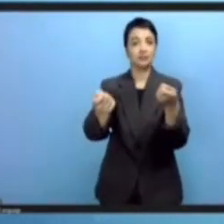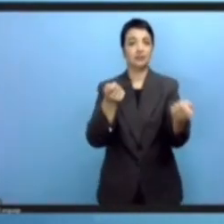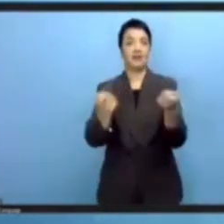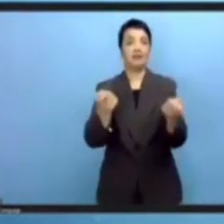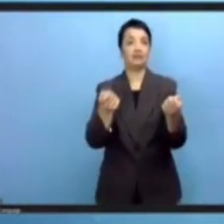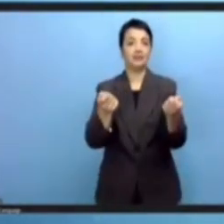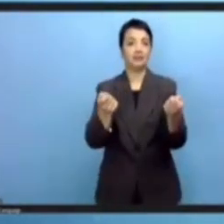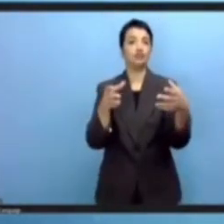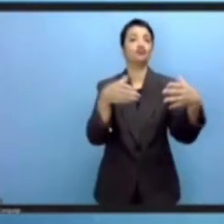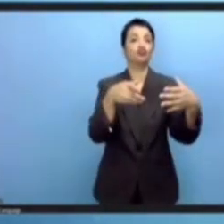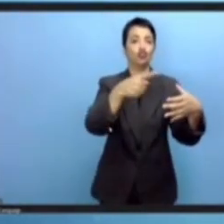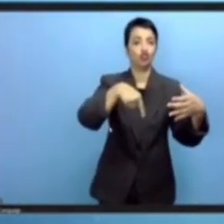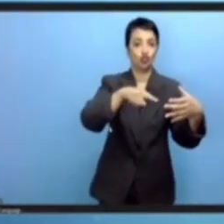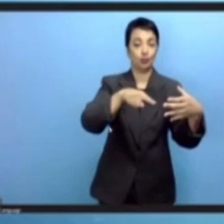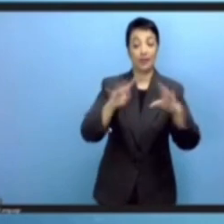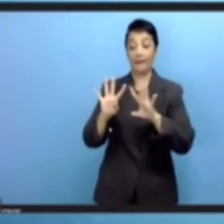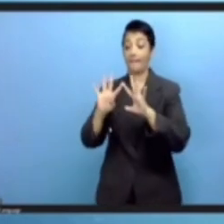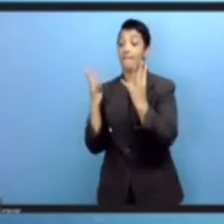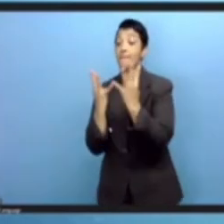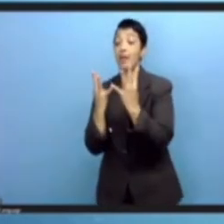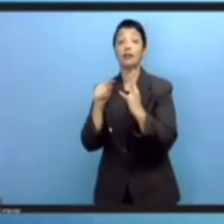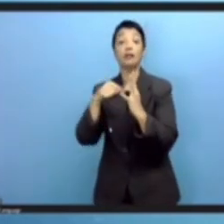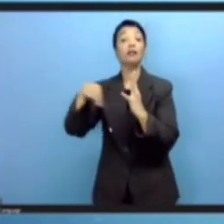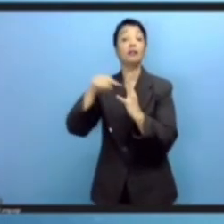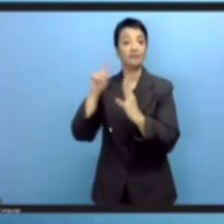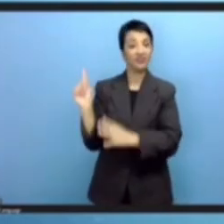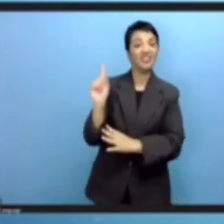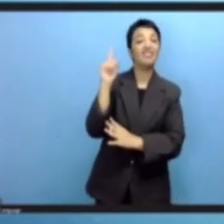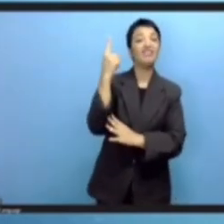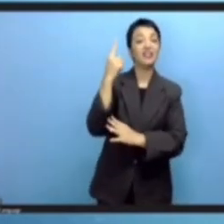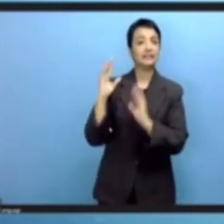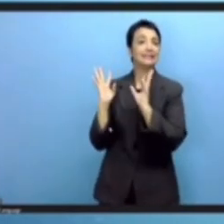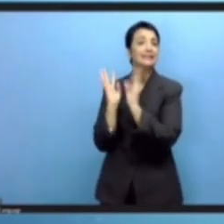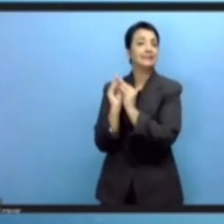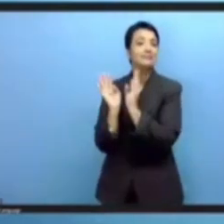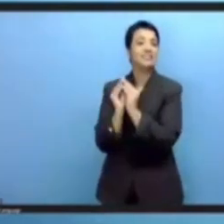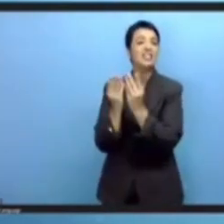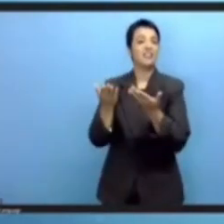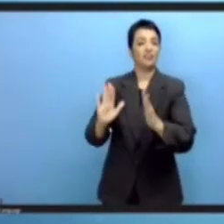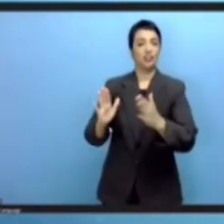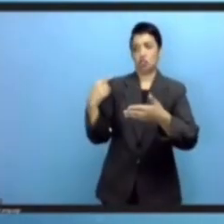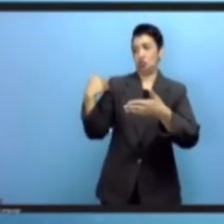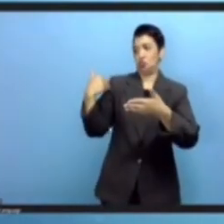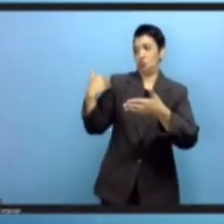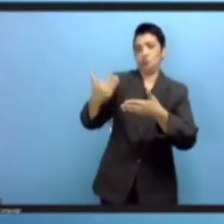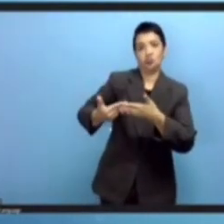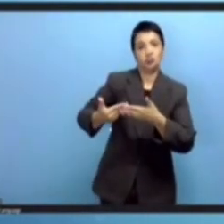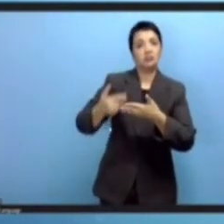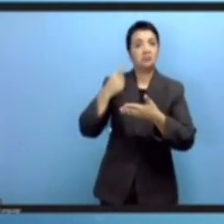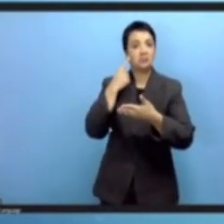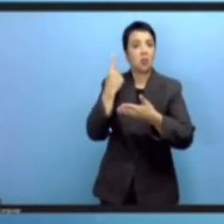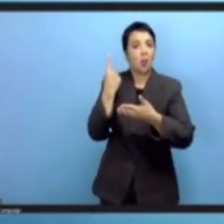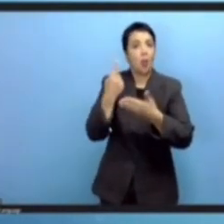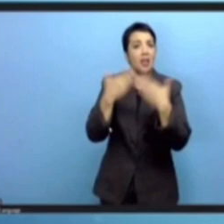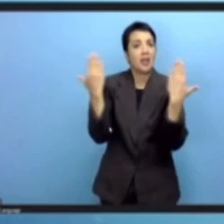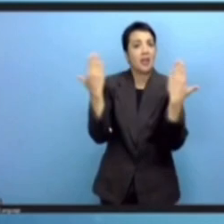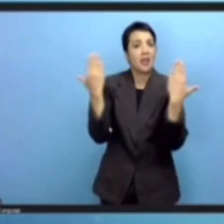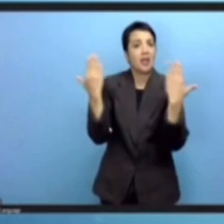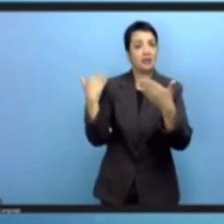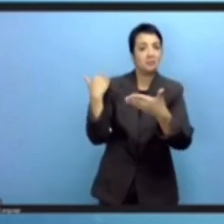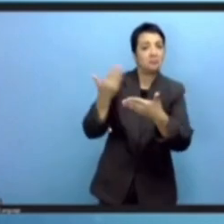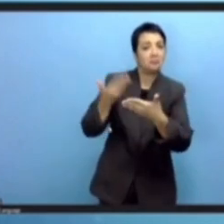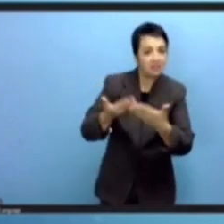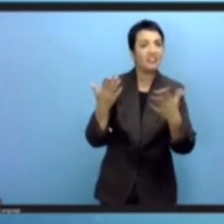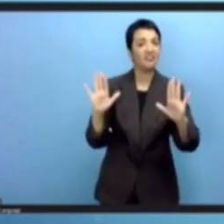forum plus et son approche et les leaders qui se sont réunis pour la première fois il y a à